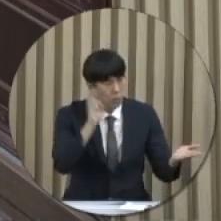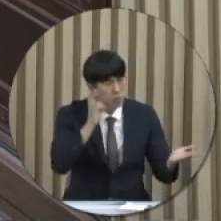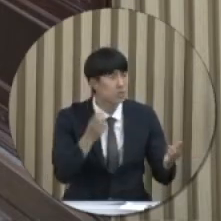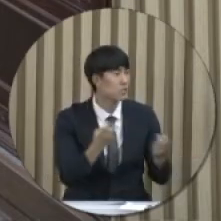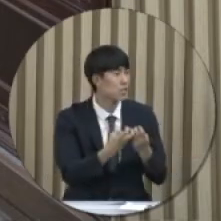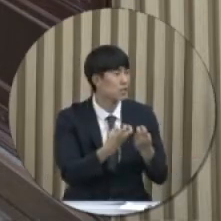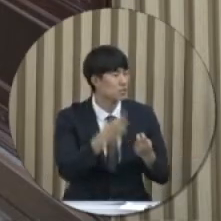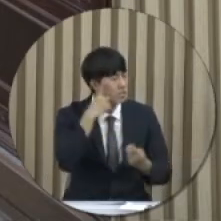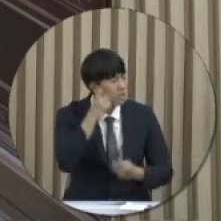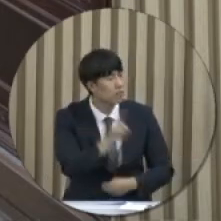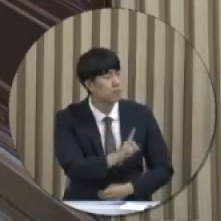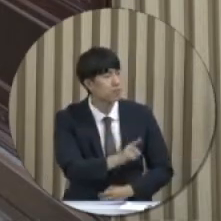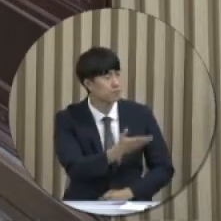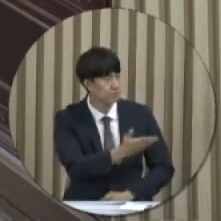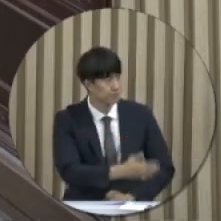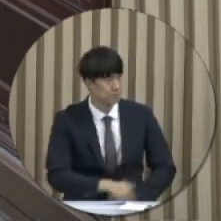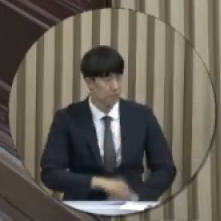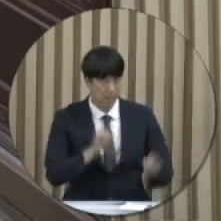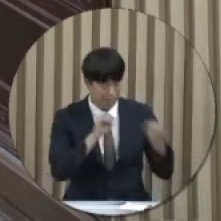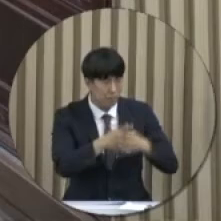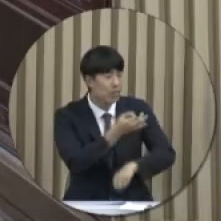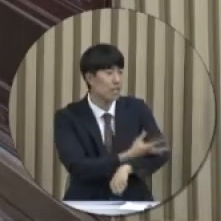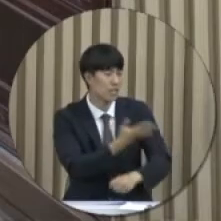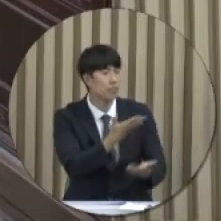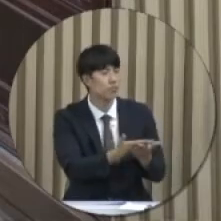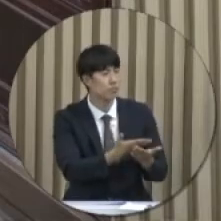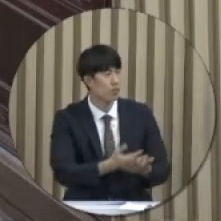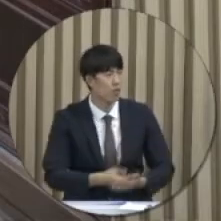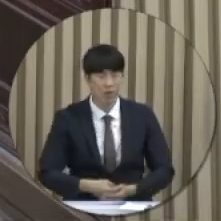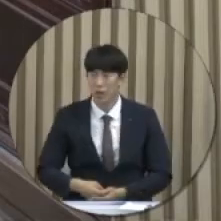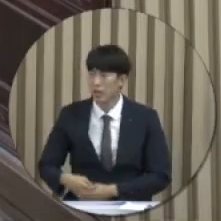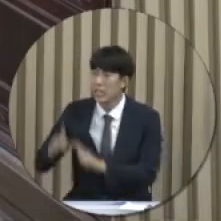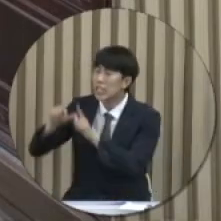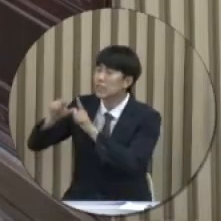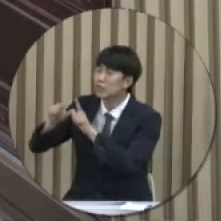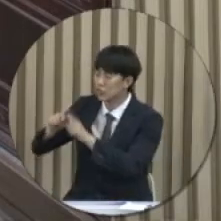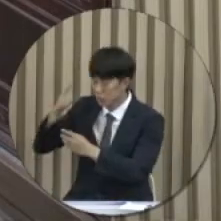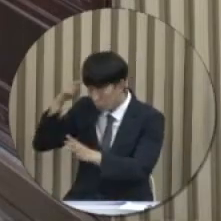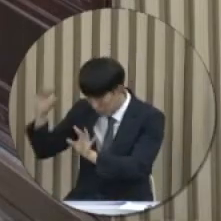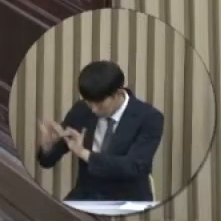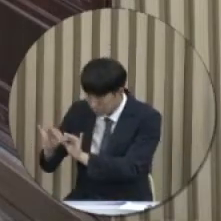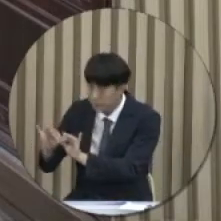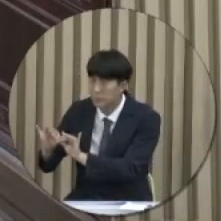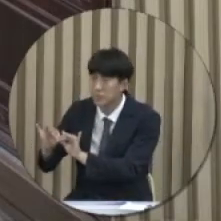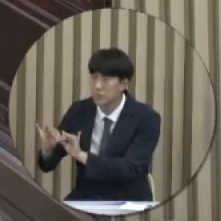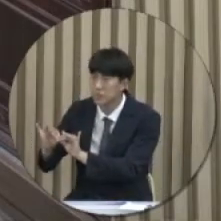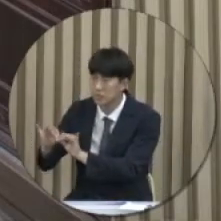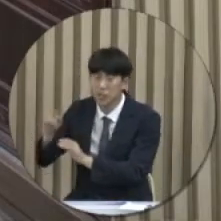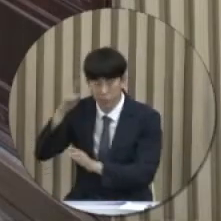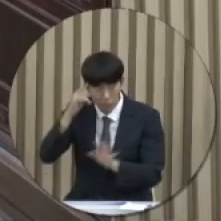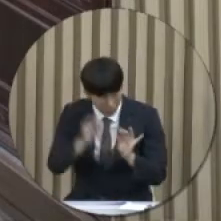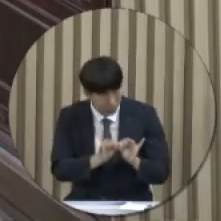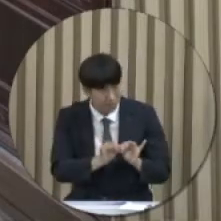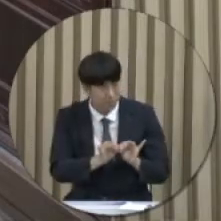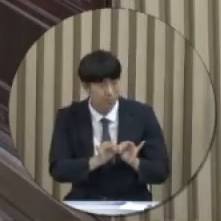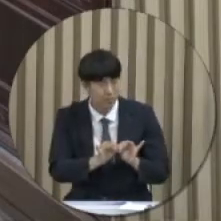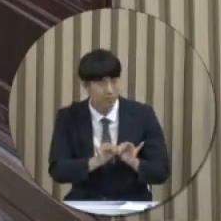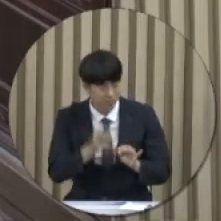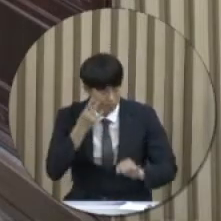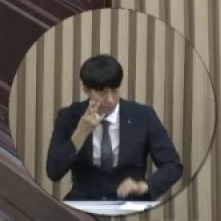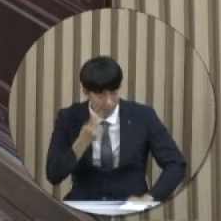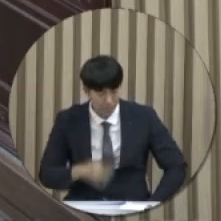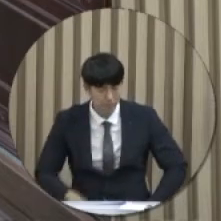어떻게 생각하시는지 답변을 좀 간략하게 부탁드리도록 일부는 하겠습니다. 공감합니다. 공감하시죠? 네.